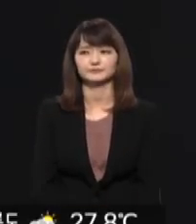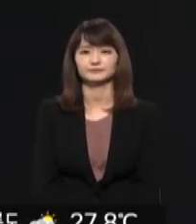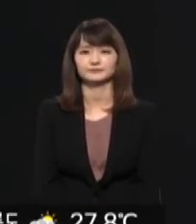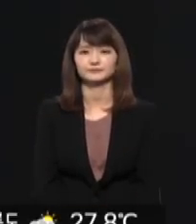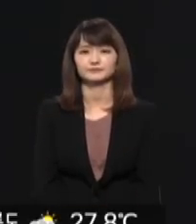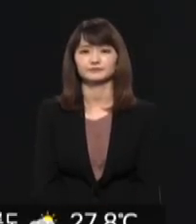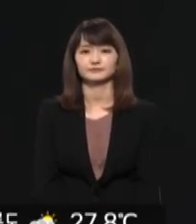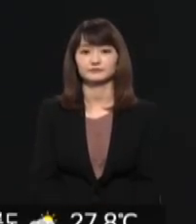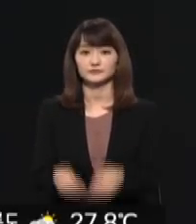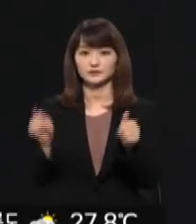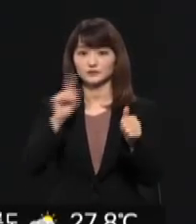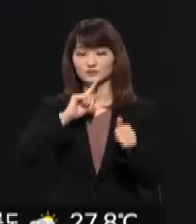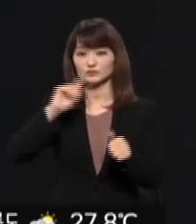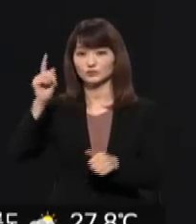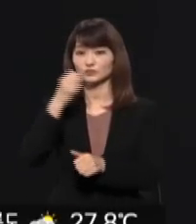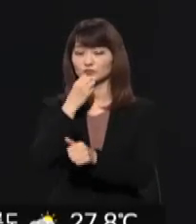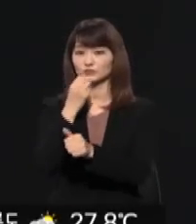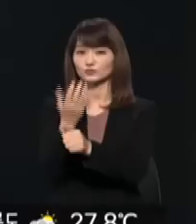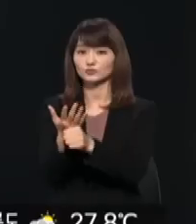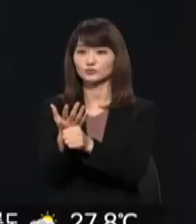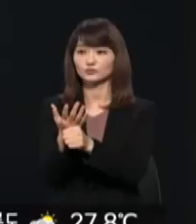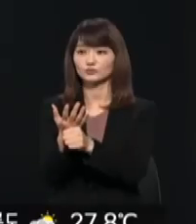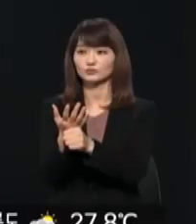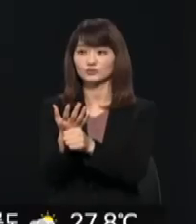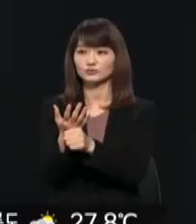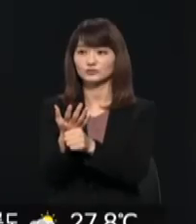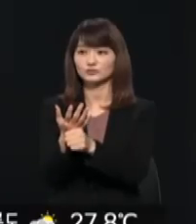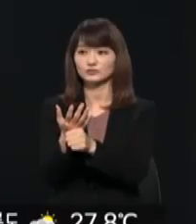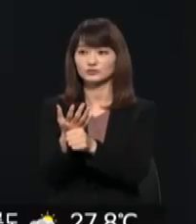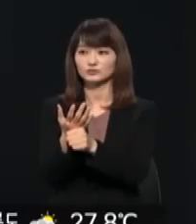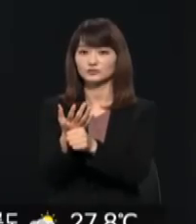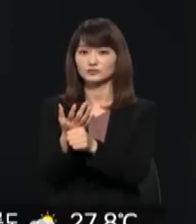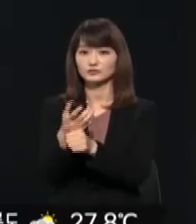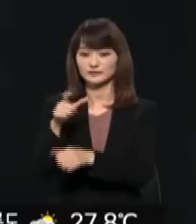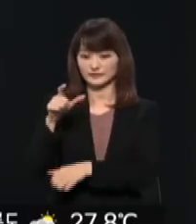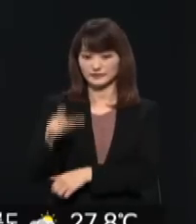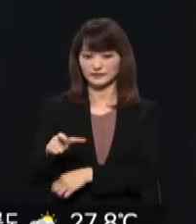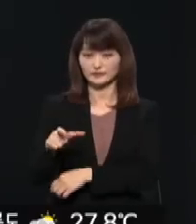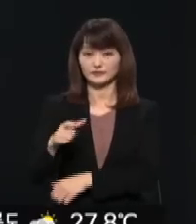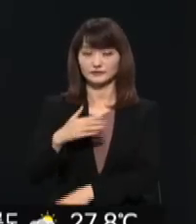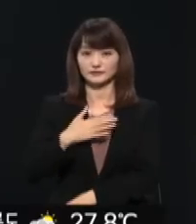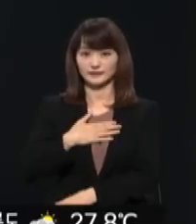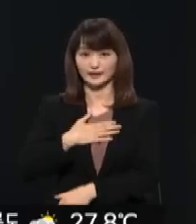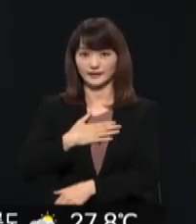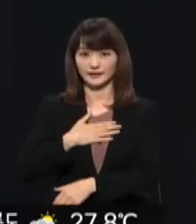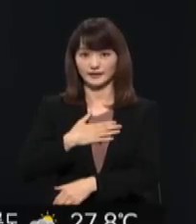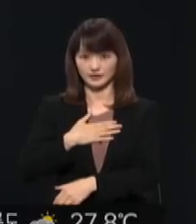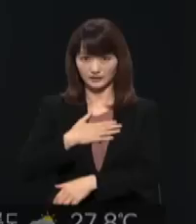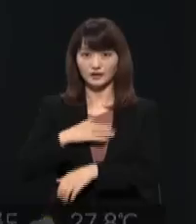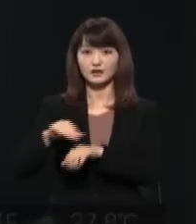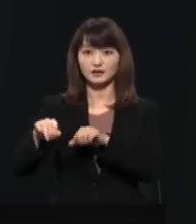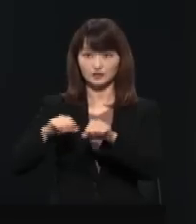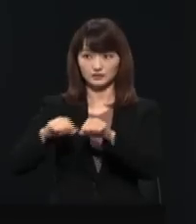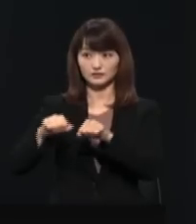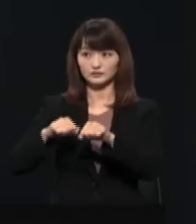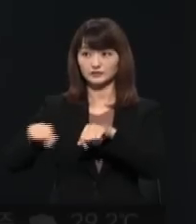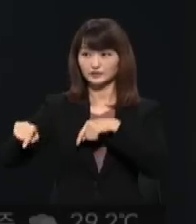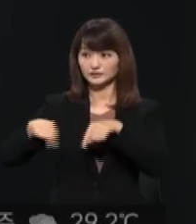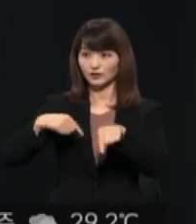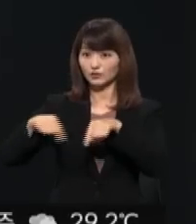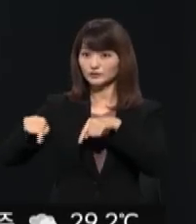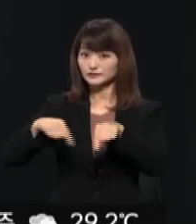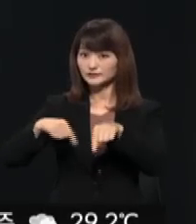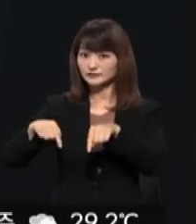사실 뭐 고소 고발까지 가는 것은 뭐 강경하게 내가 나가고 있다 강경하게 대응할 것이다라고 하는 정치적